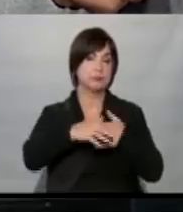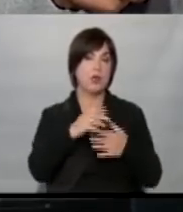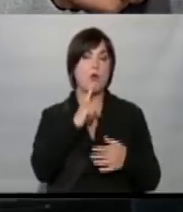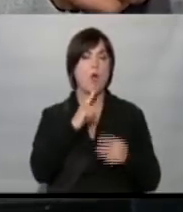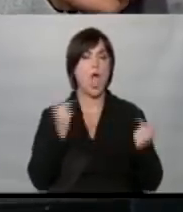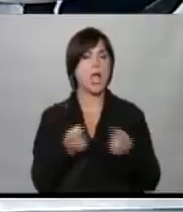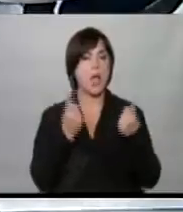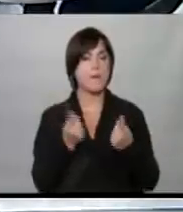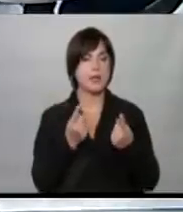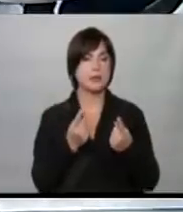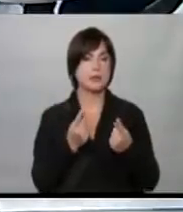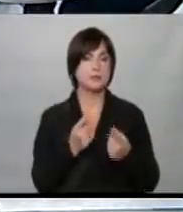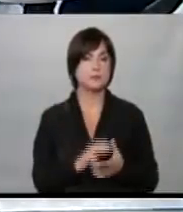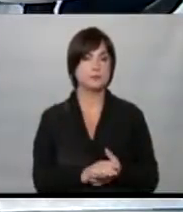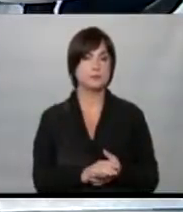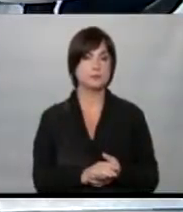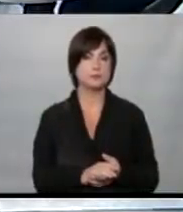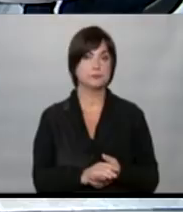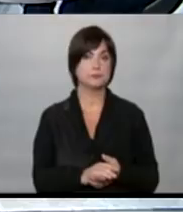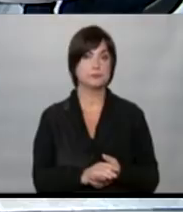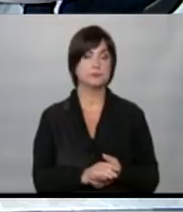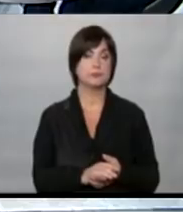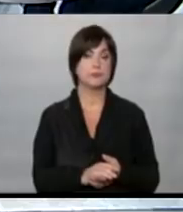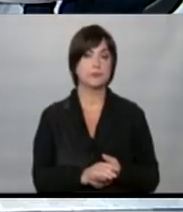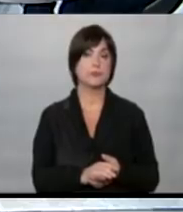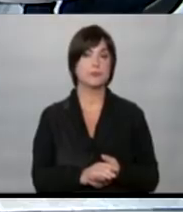кампања? Кампањата